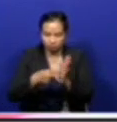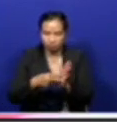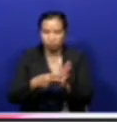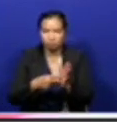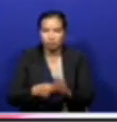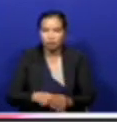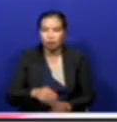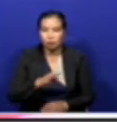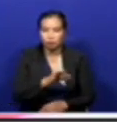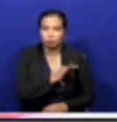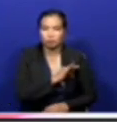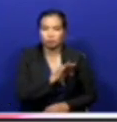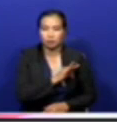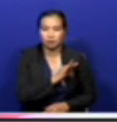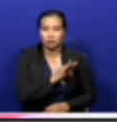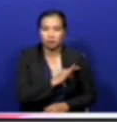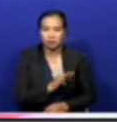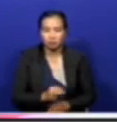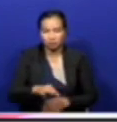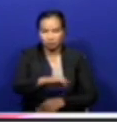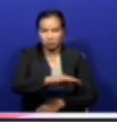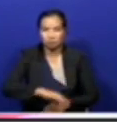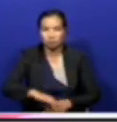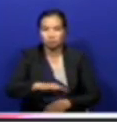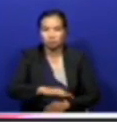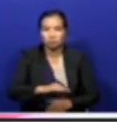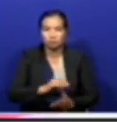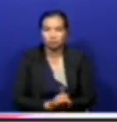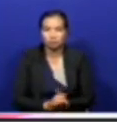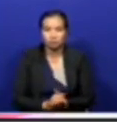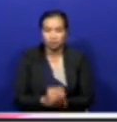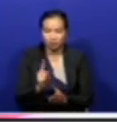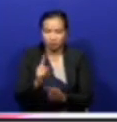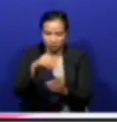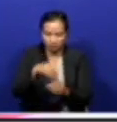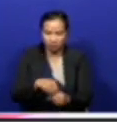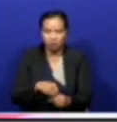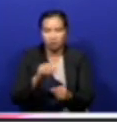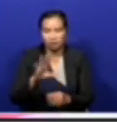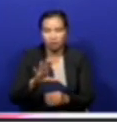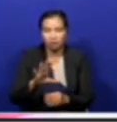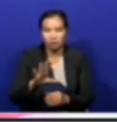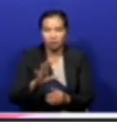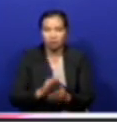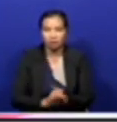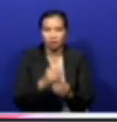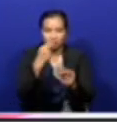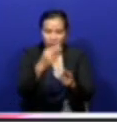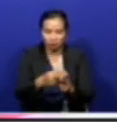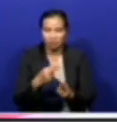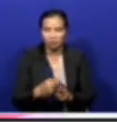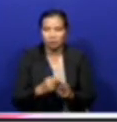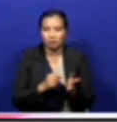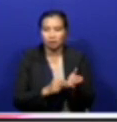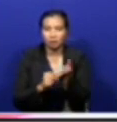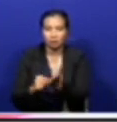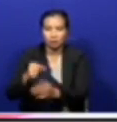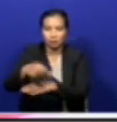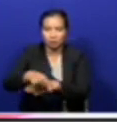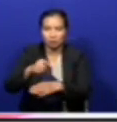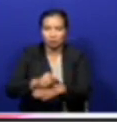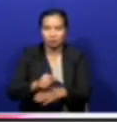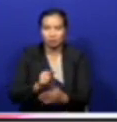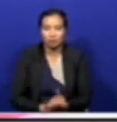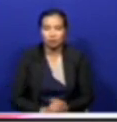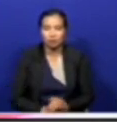ามีสมาชิกของเราเองเนี่ยแค่1ใน5 100คนเข้าชื่อกันเสนอต่อท่านประธานสภาผู้แทนราษ